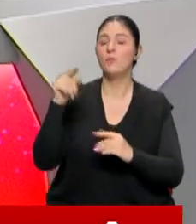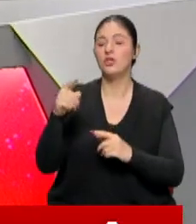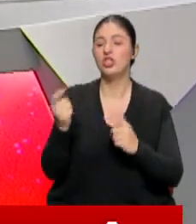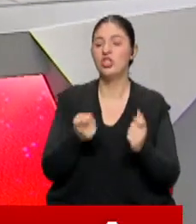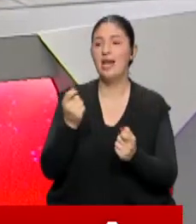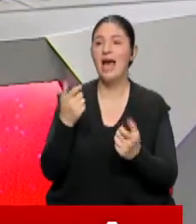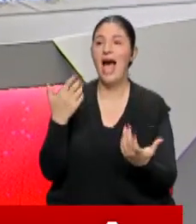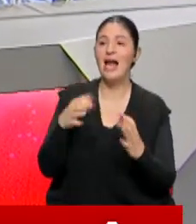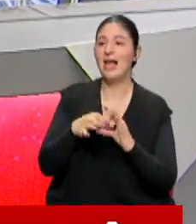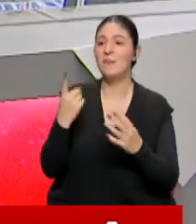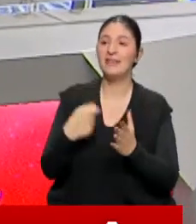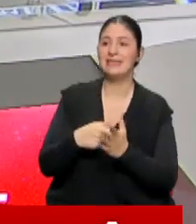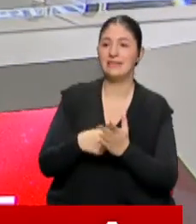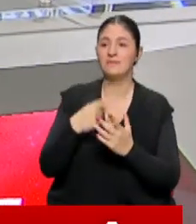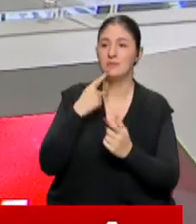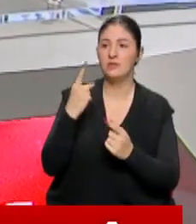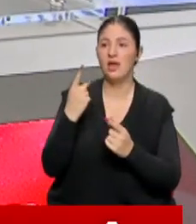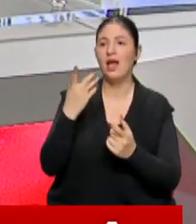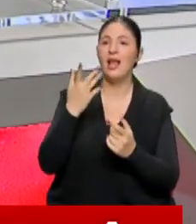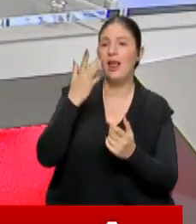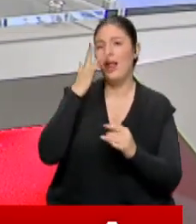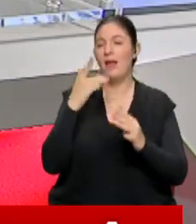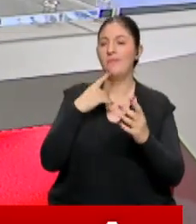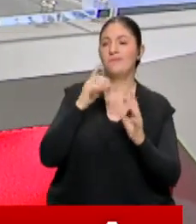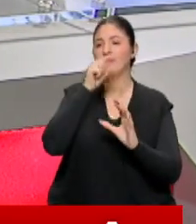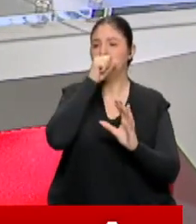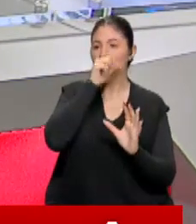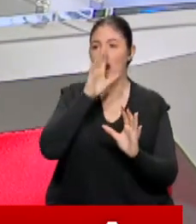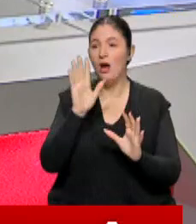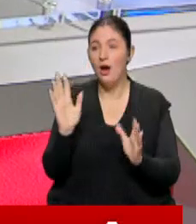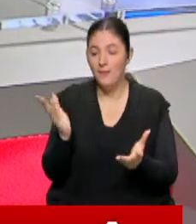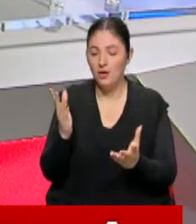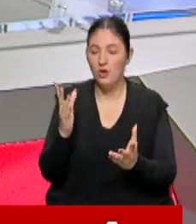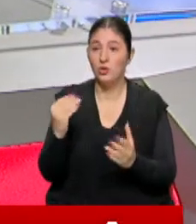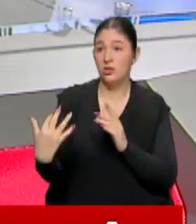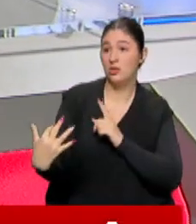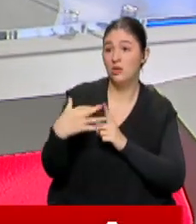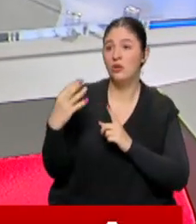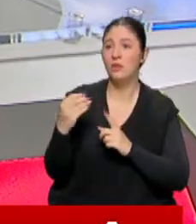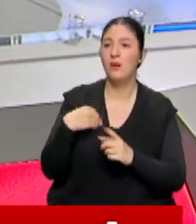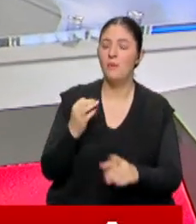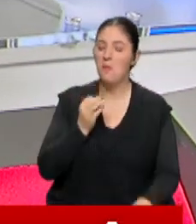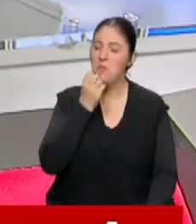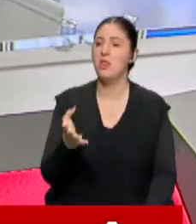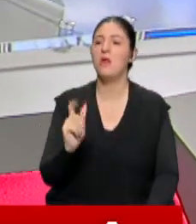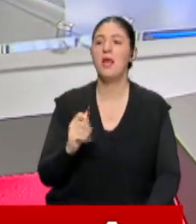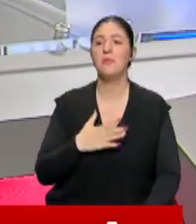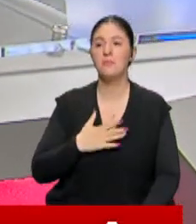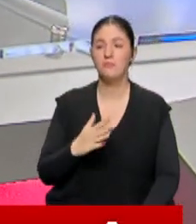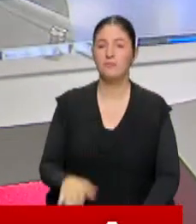işlerle ilgili bir isim diye böyle yuvarladım yani Ama Eee çok üstüme gelselerdi Zaten ben